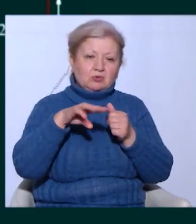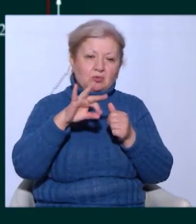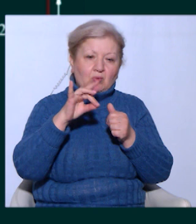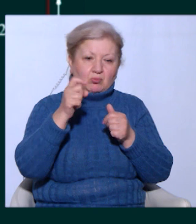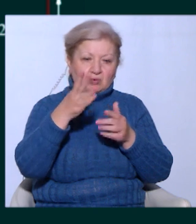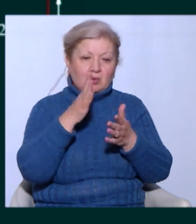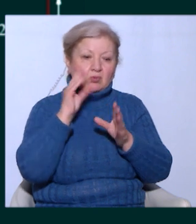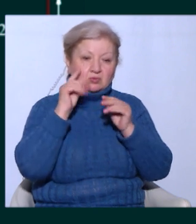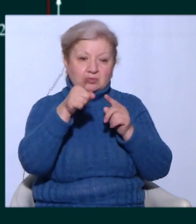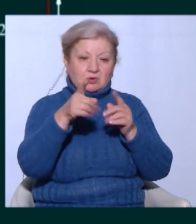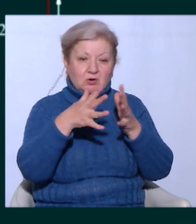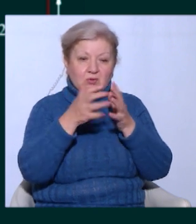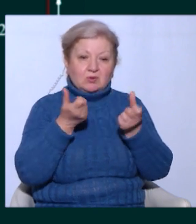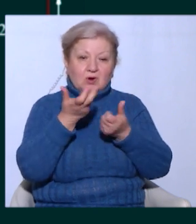გავზდით,